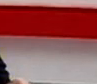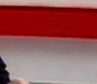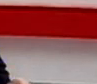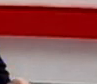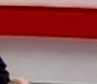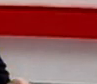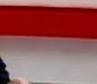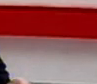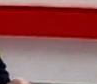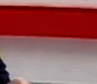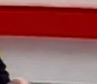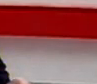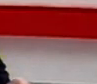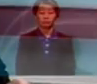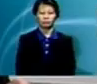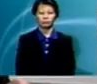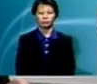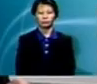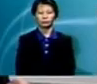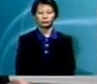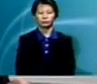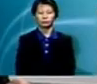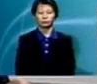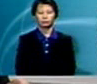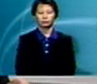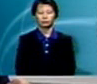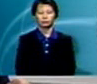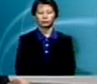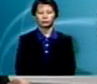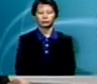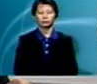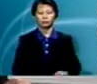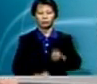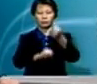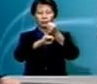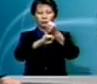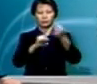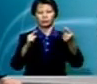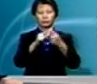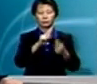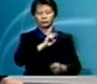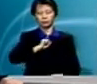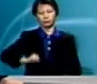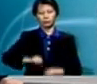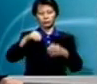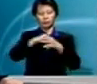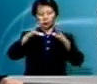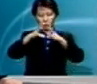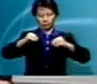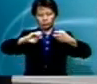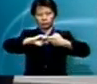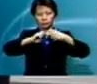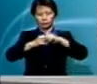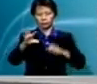Assalamualaikum dan salam satu Malaysia. Sokongan padu terus diberikan rakyat Selangor terhadap pendirian Sultan Sharafuddin Idris Shah dalam menyelesaikan